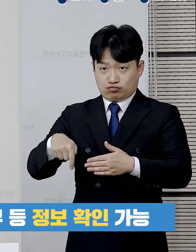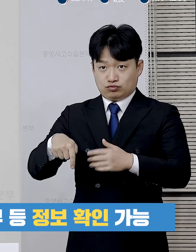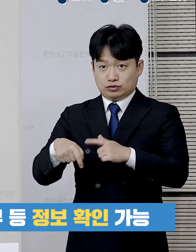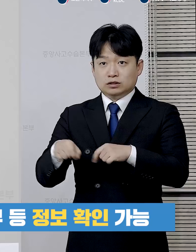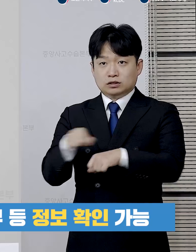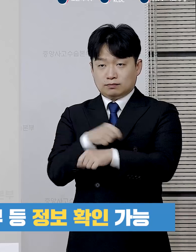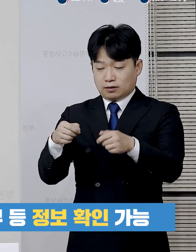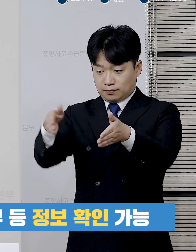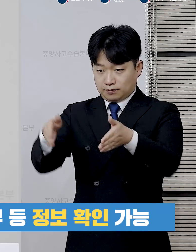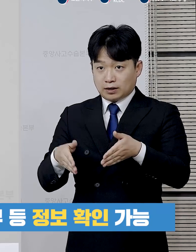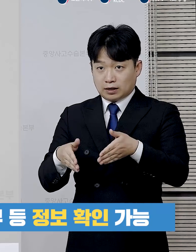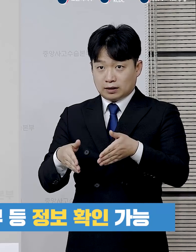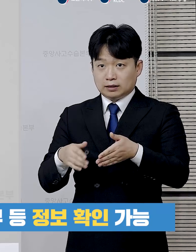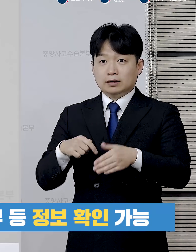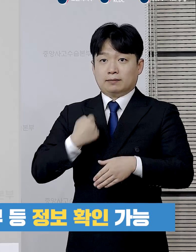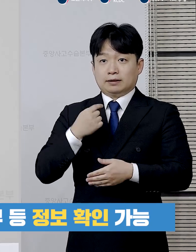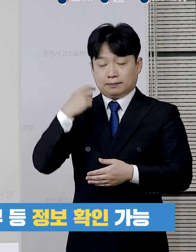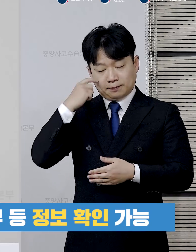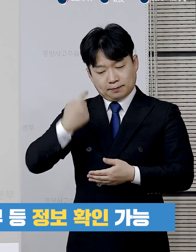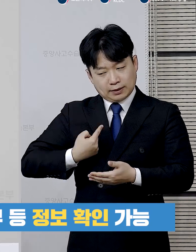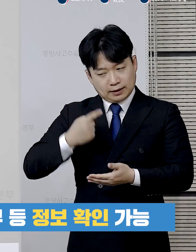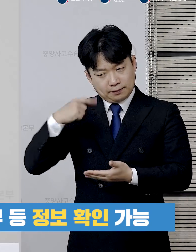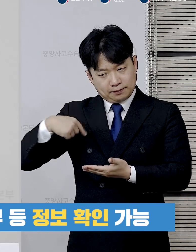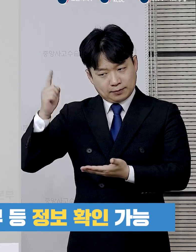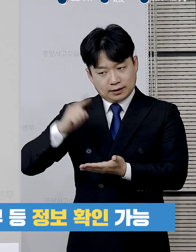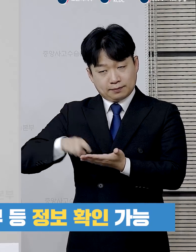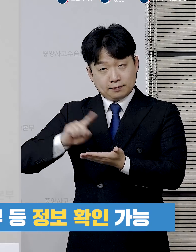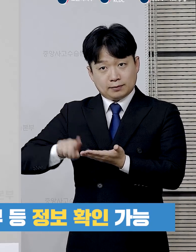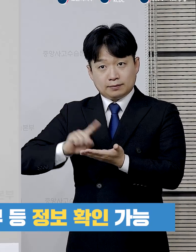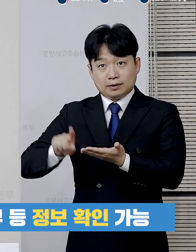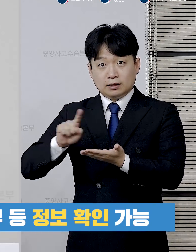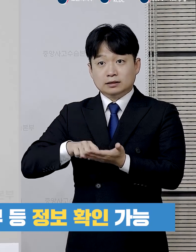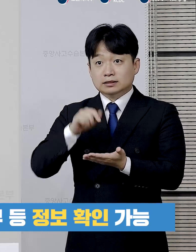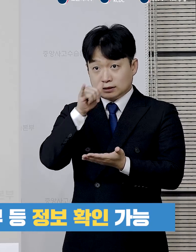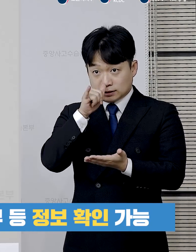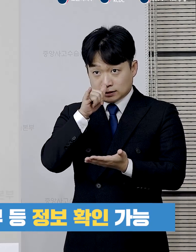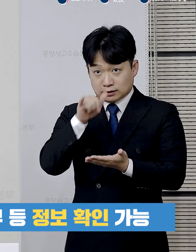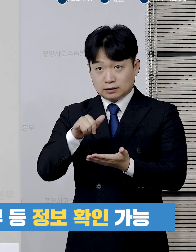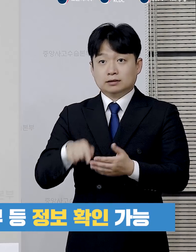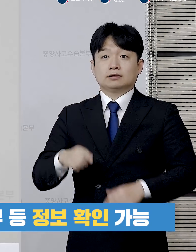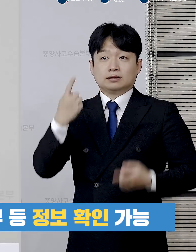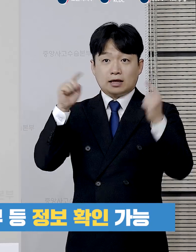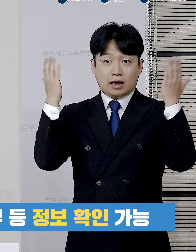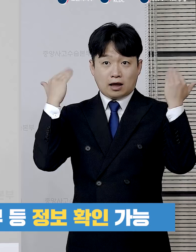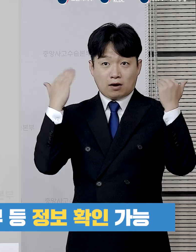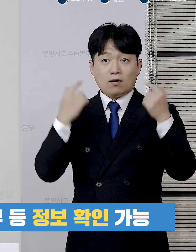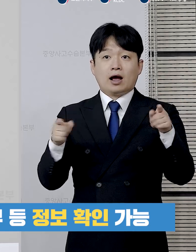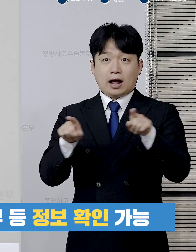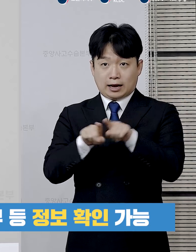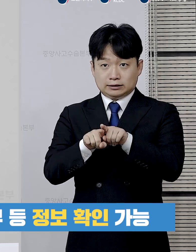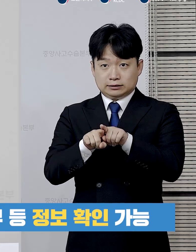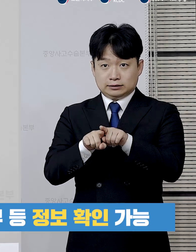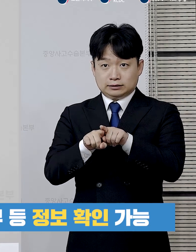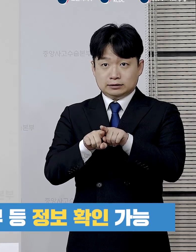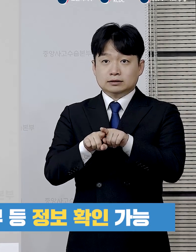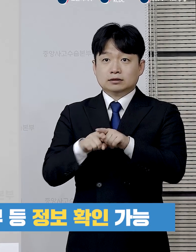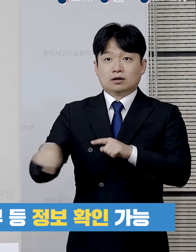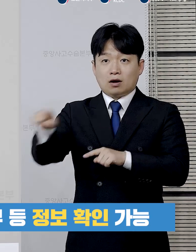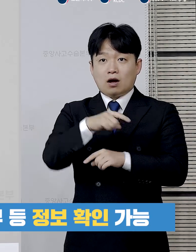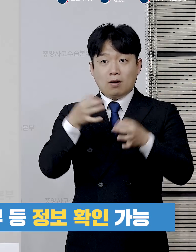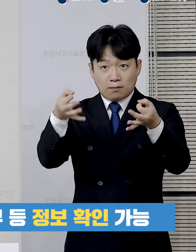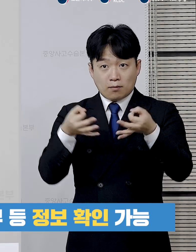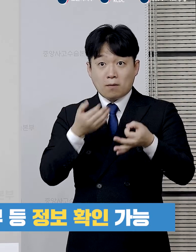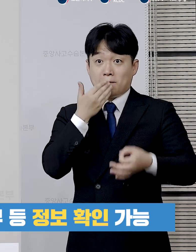과정의 자기진단 앱에 입력된 연락처와 증상 여부 등도 대학이 함께 확인할 수 있도록